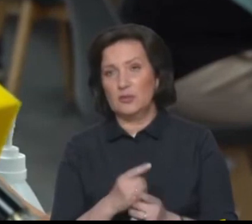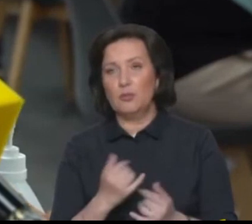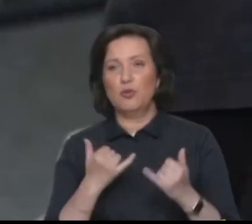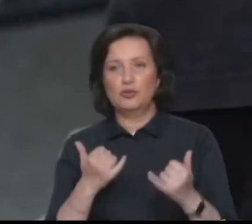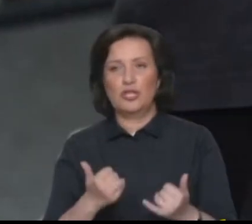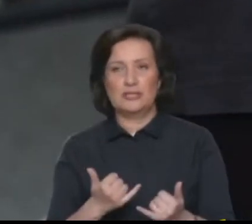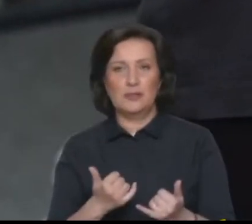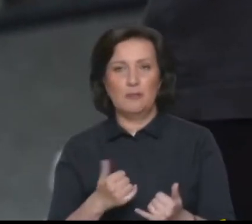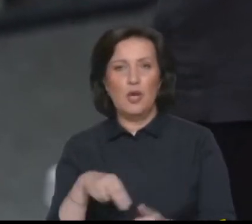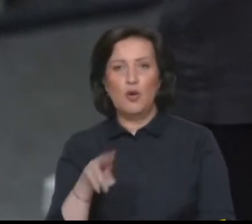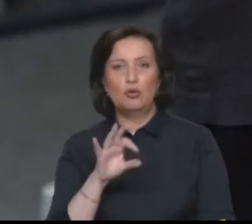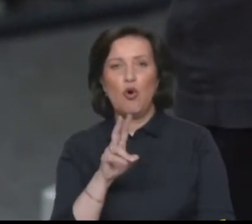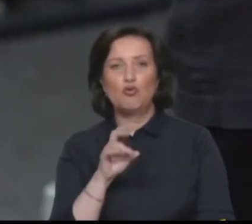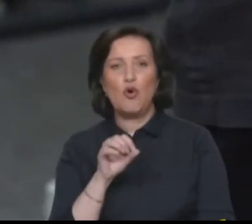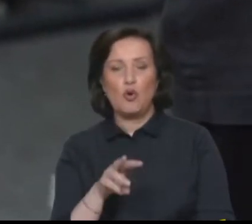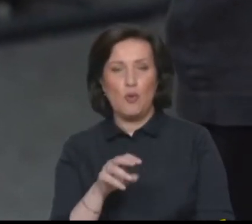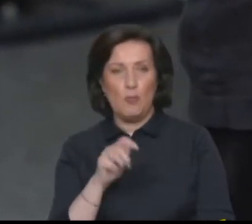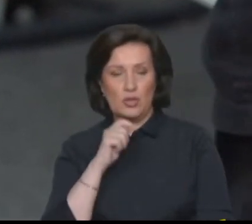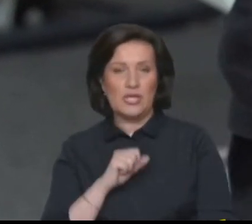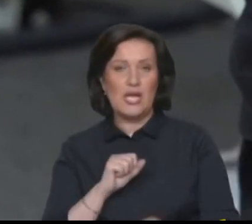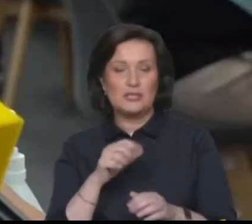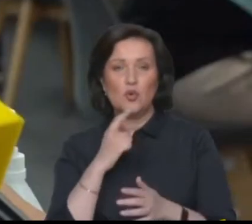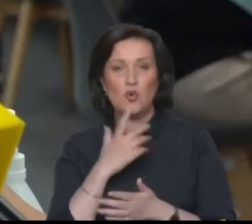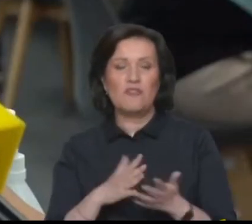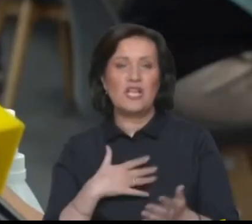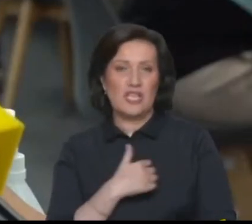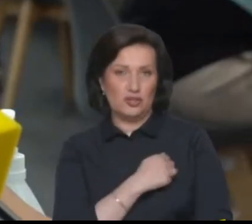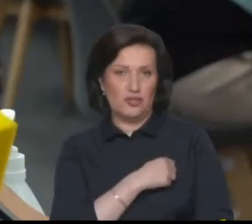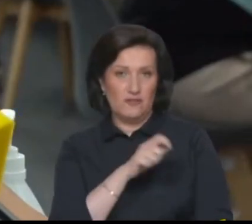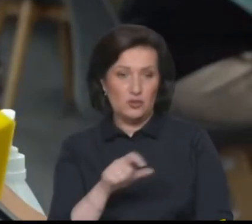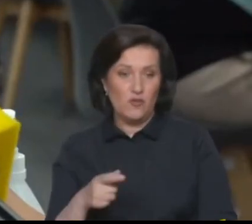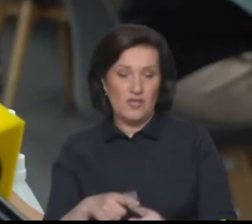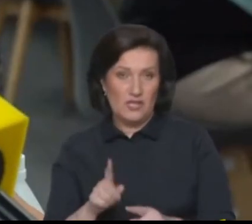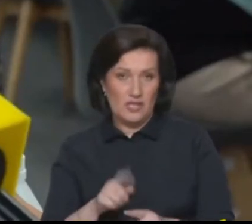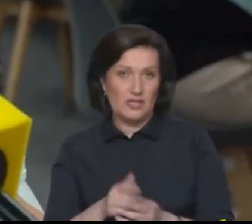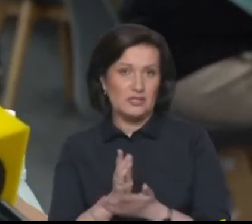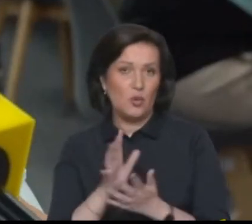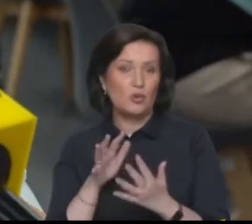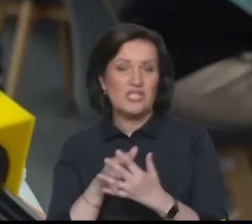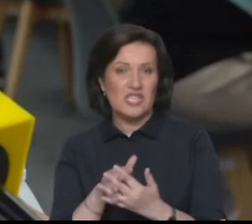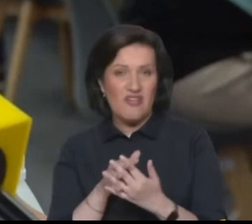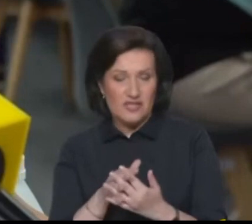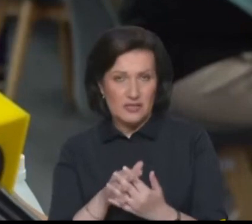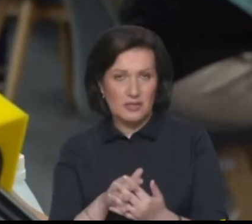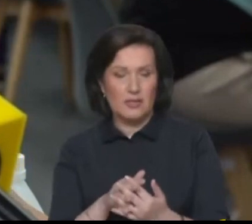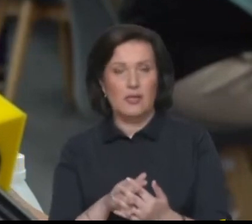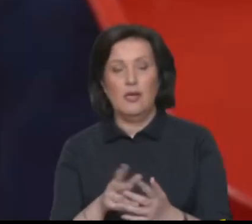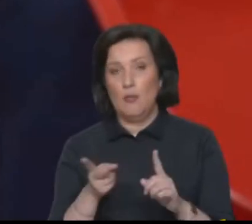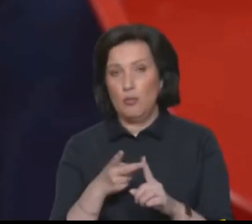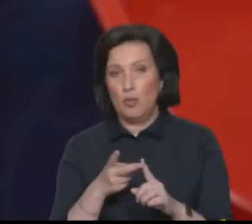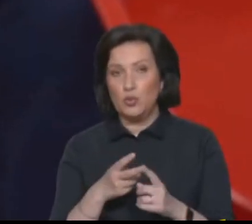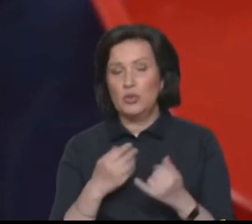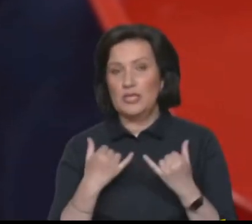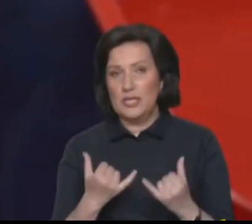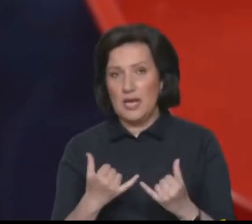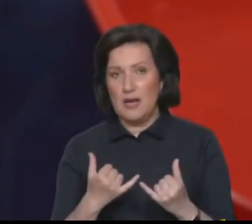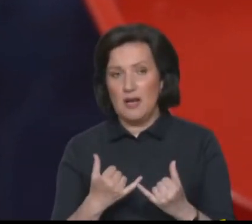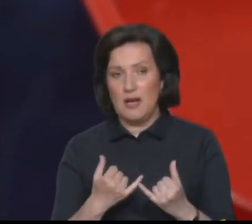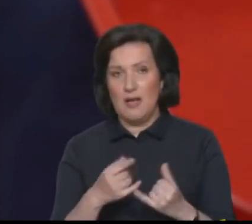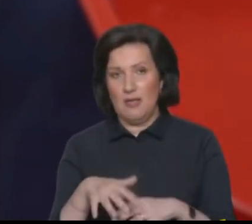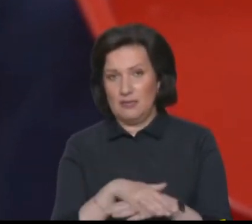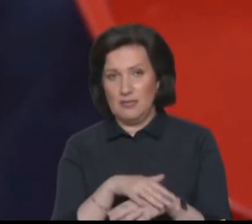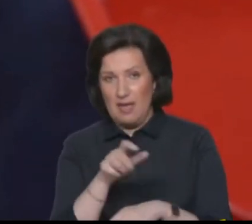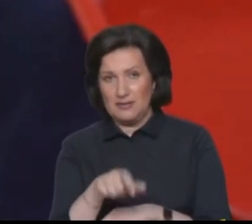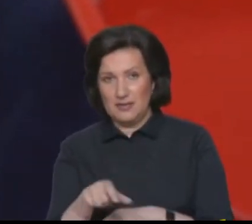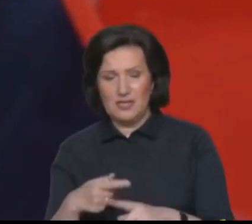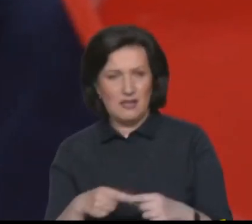почесним донором України. Я кров здаю для наших військових, які знаходяться на війні. По-друге, для цивільного